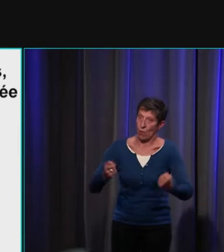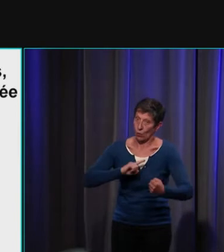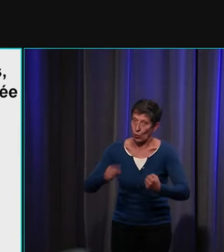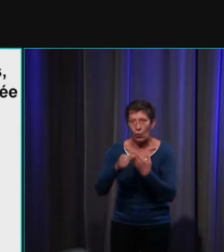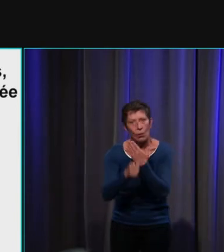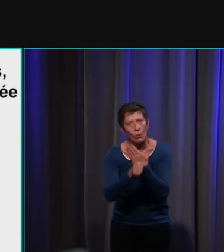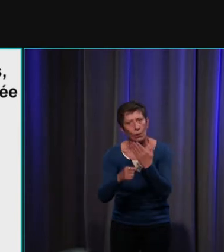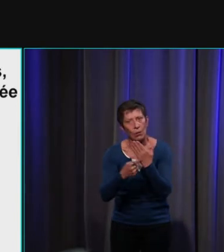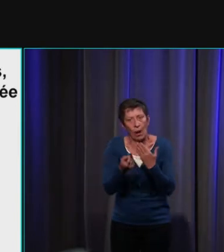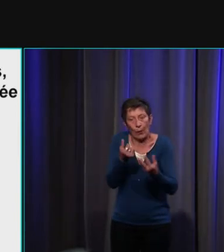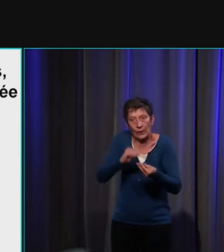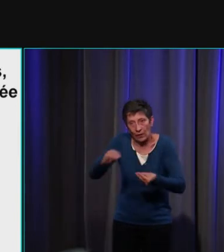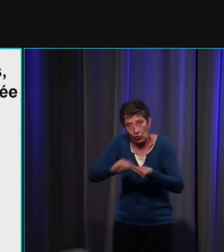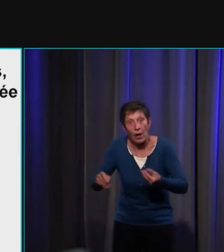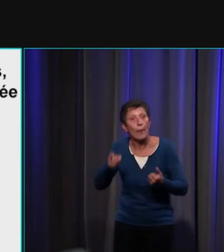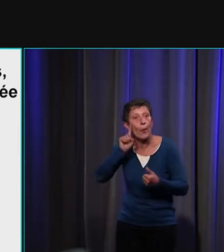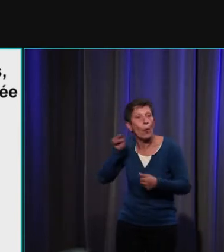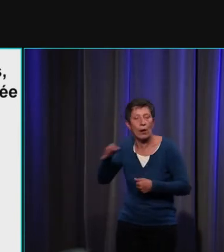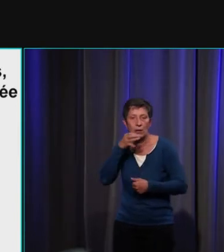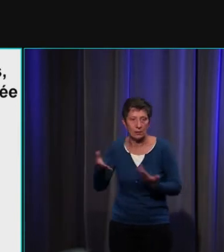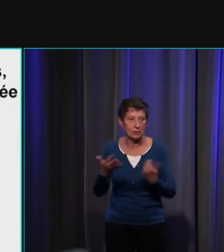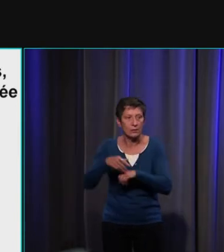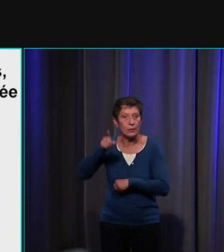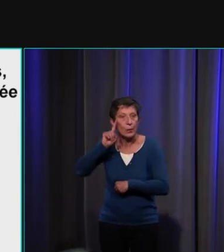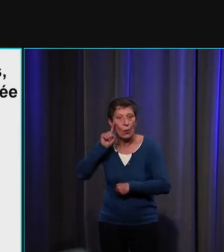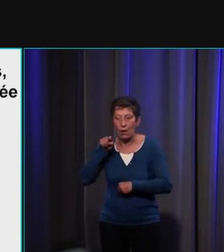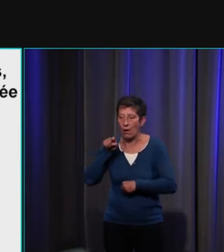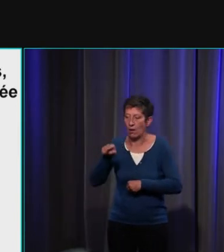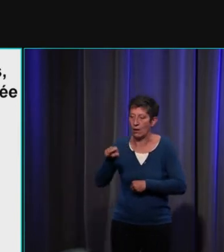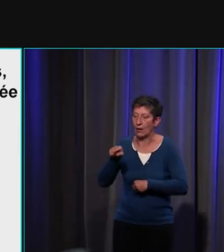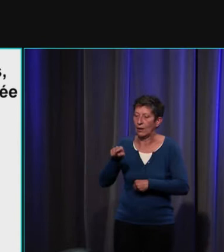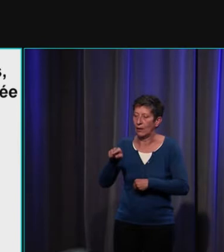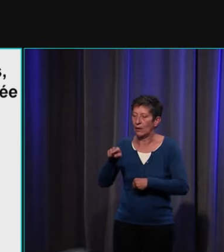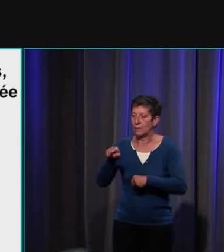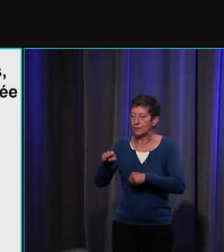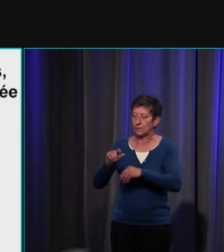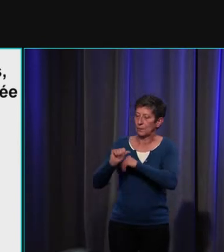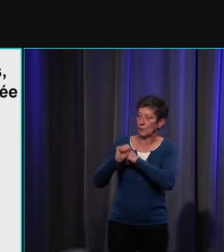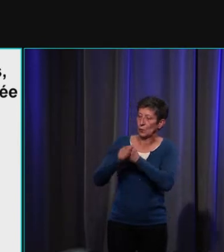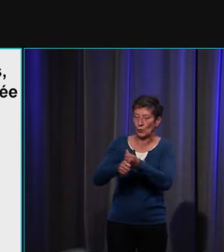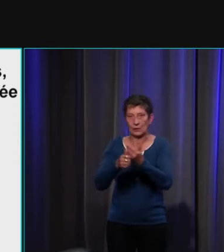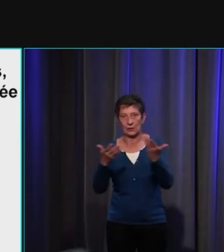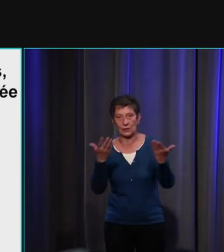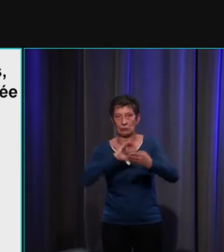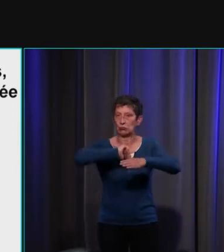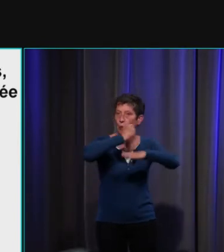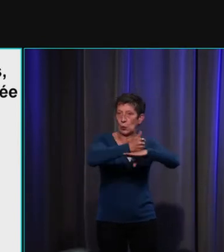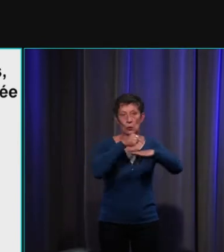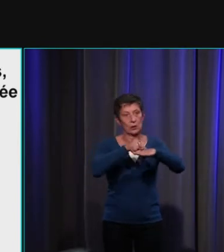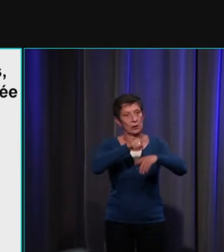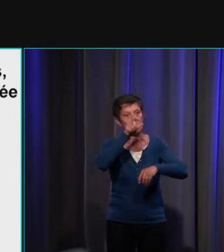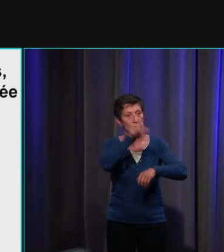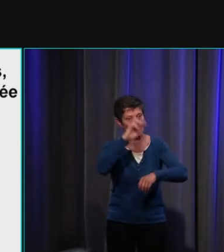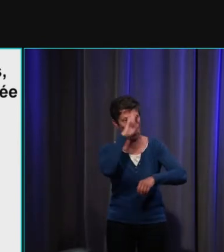exagéré un peu tout simplement parce qu'ils se fondent sur l'autorité du plus grand théologien de l'antiquité tardive et du